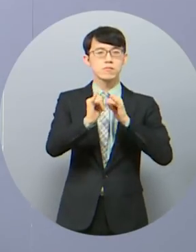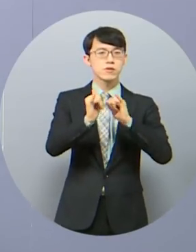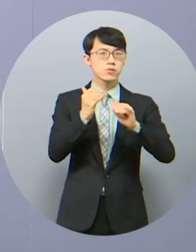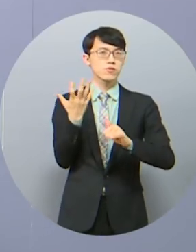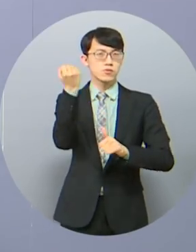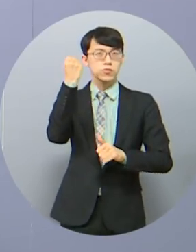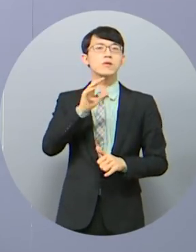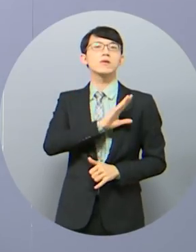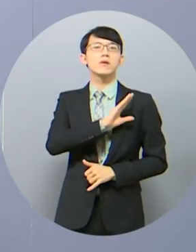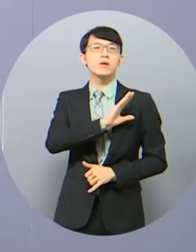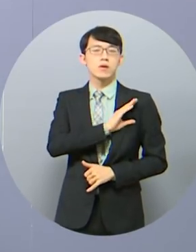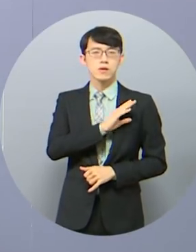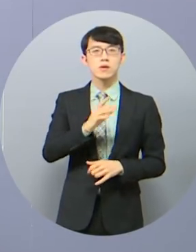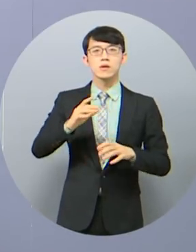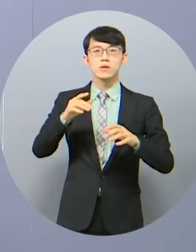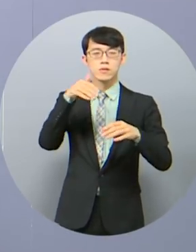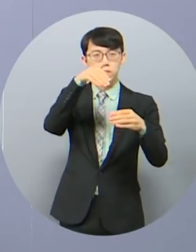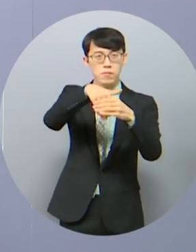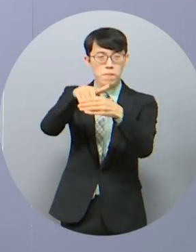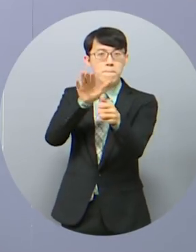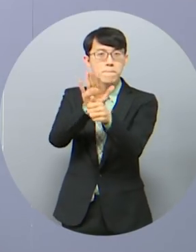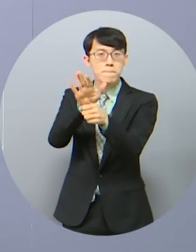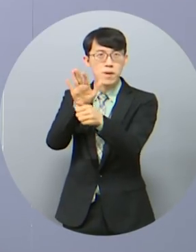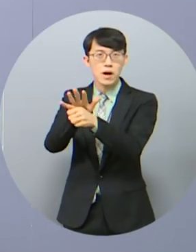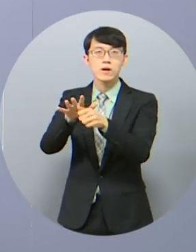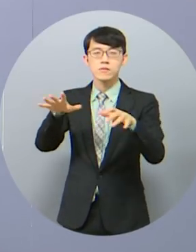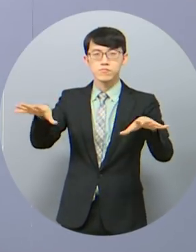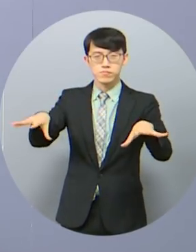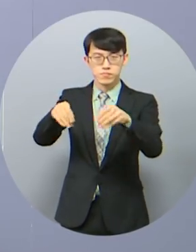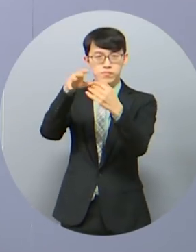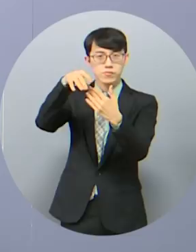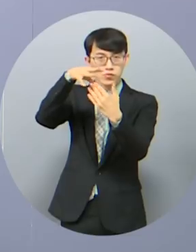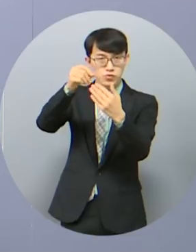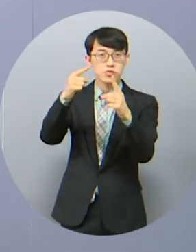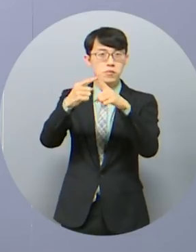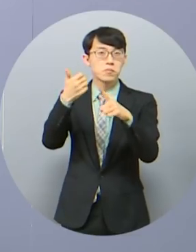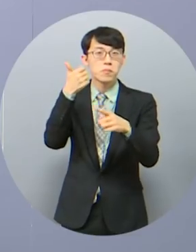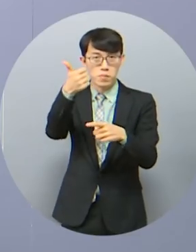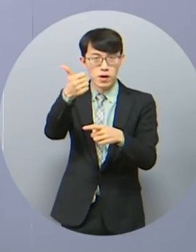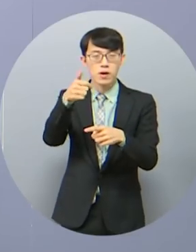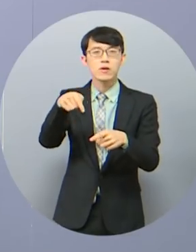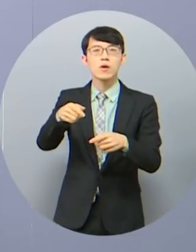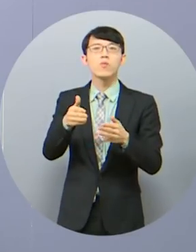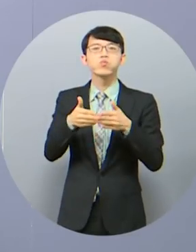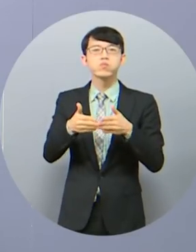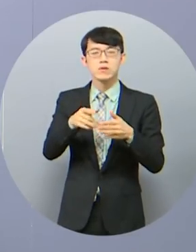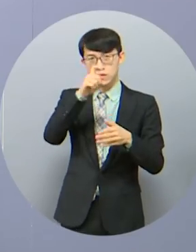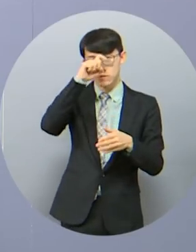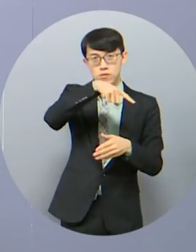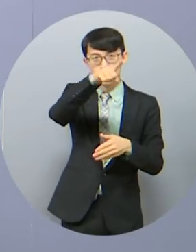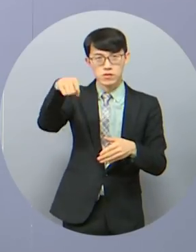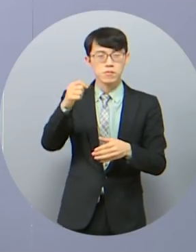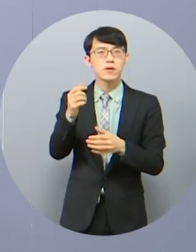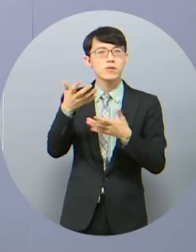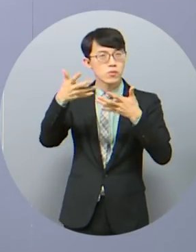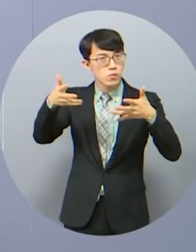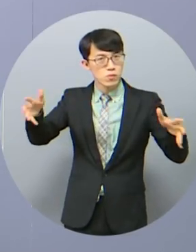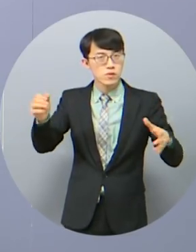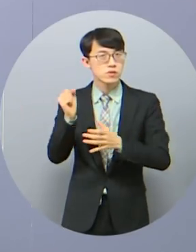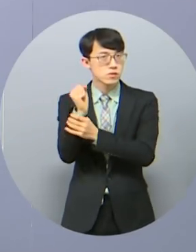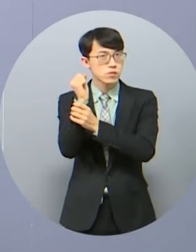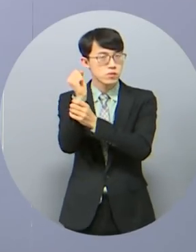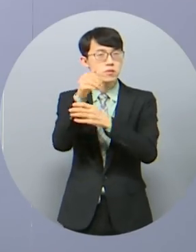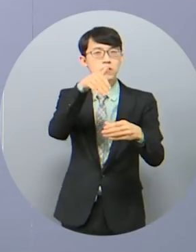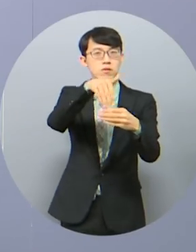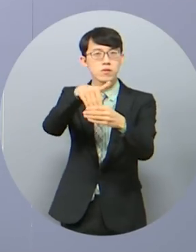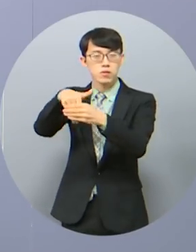义务，请大家务必珍惜选举权，踊跃投票，为自己也为社会选出真